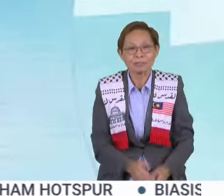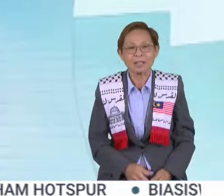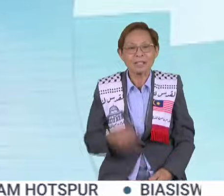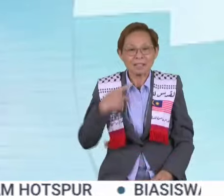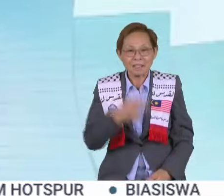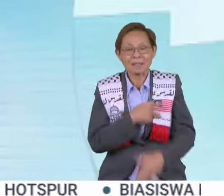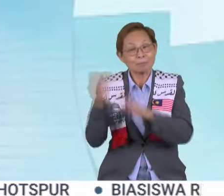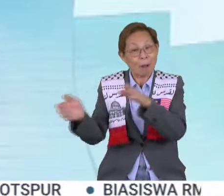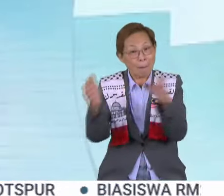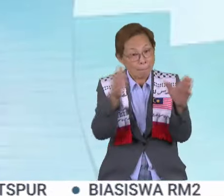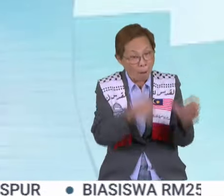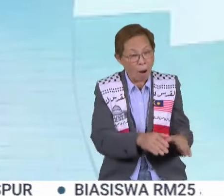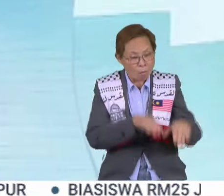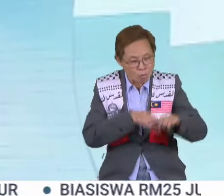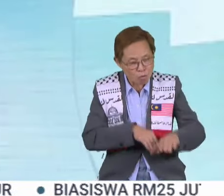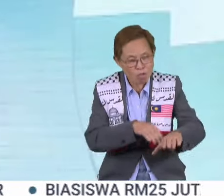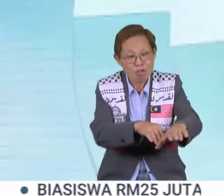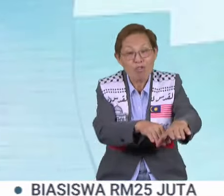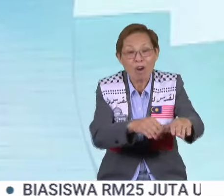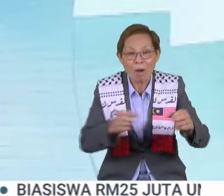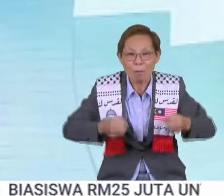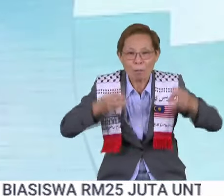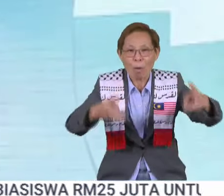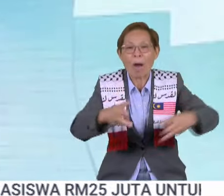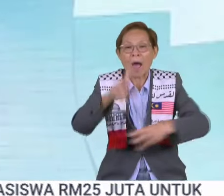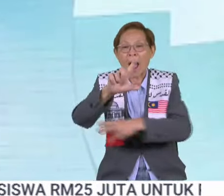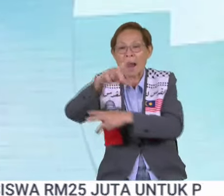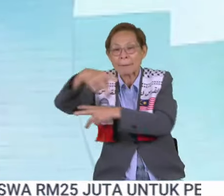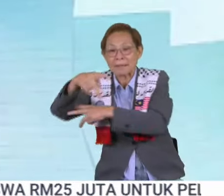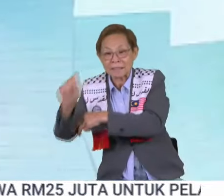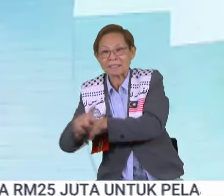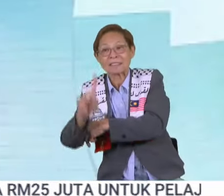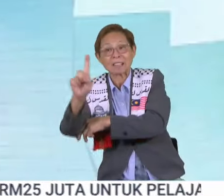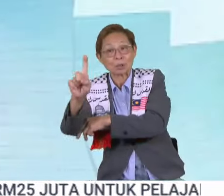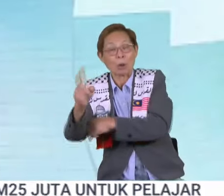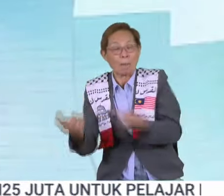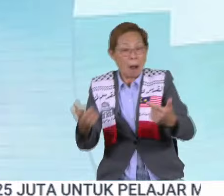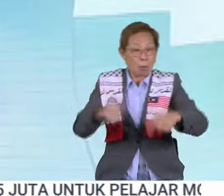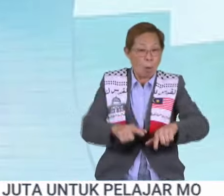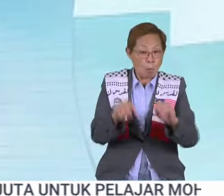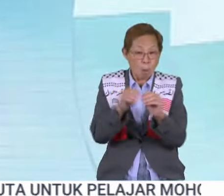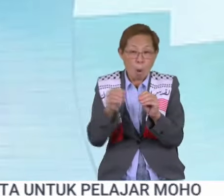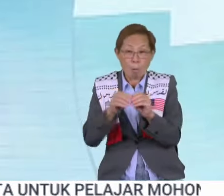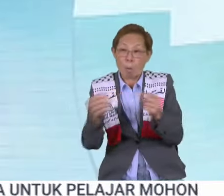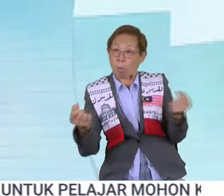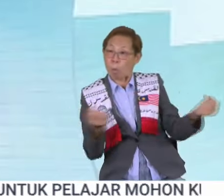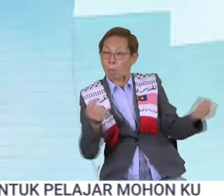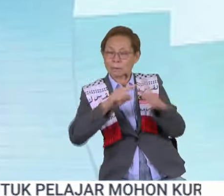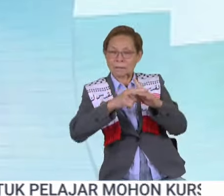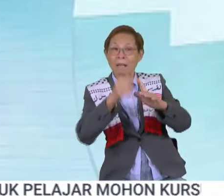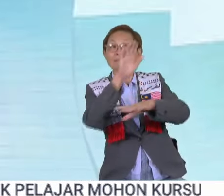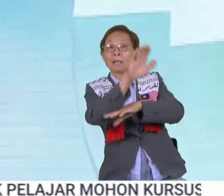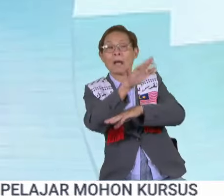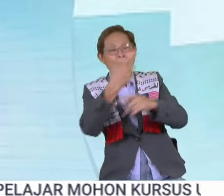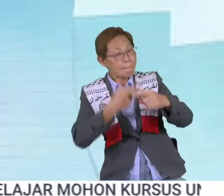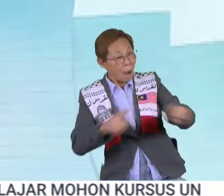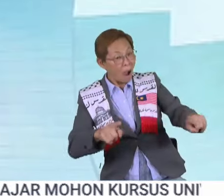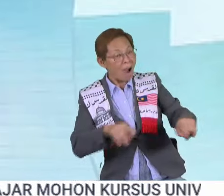kita beralih kepada aliran trafik di Lebuh Raya Pantai Timur LPT1. Berlaku penambahan jumlah kenderaan sejak tengah hari tadi